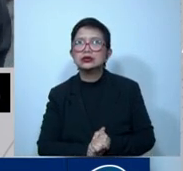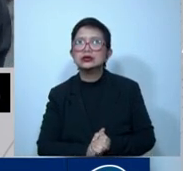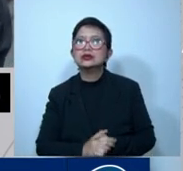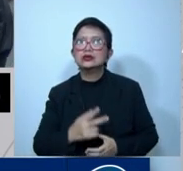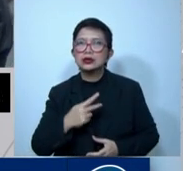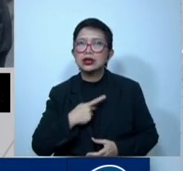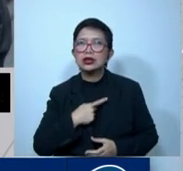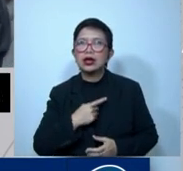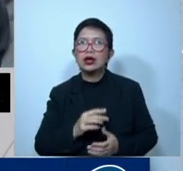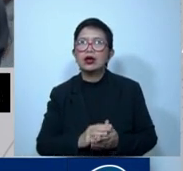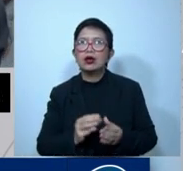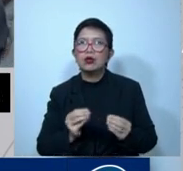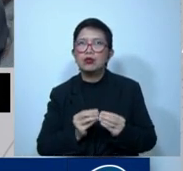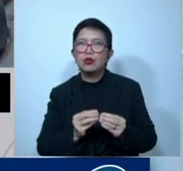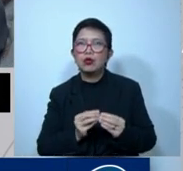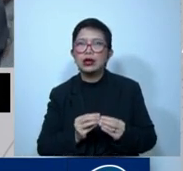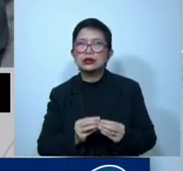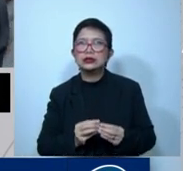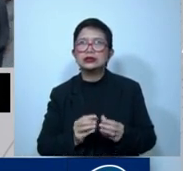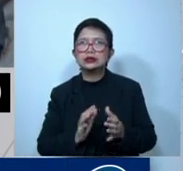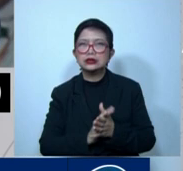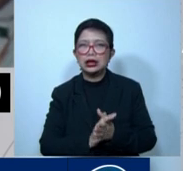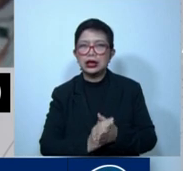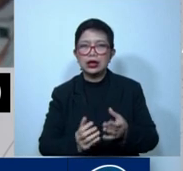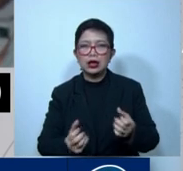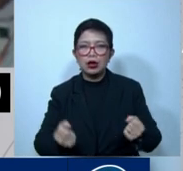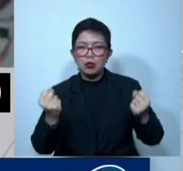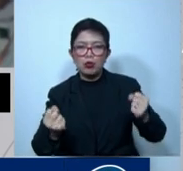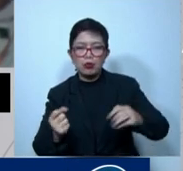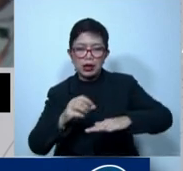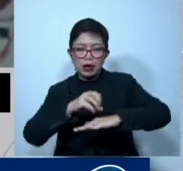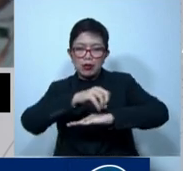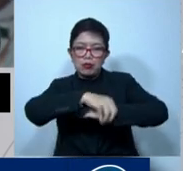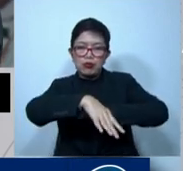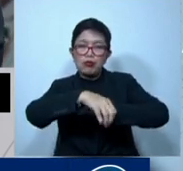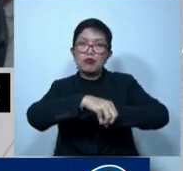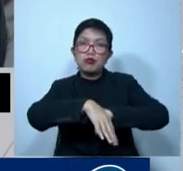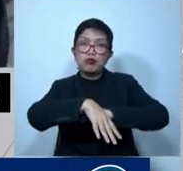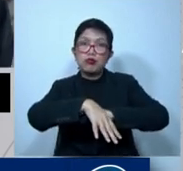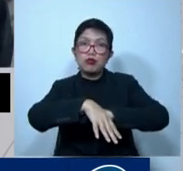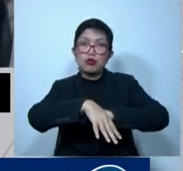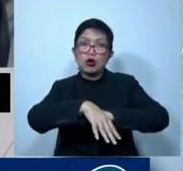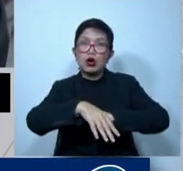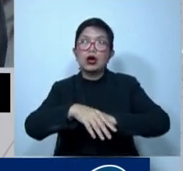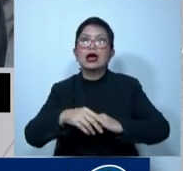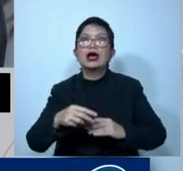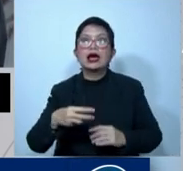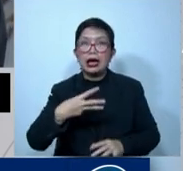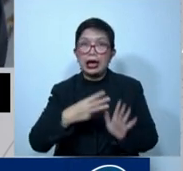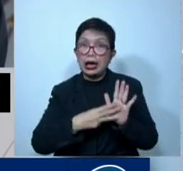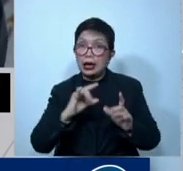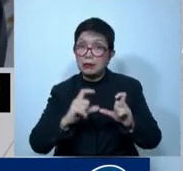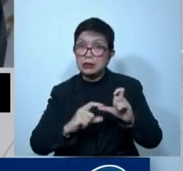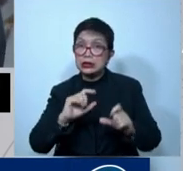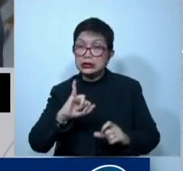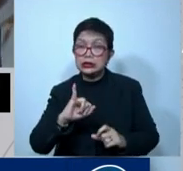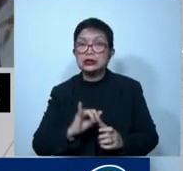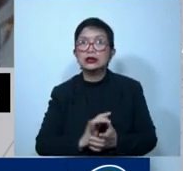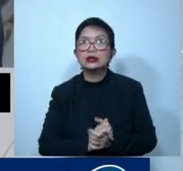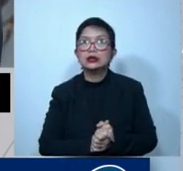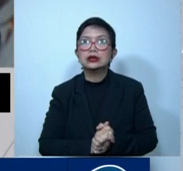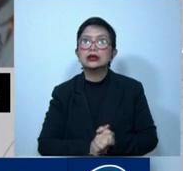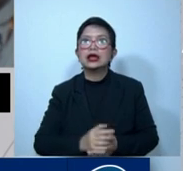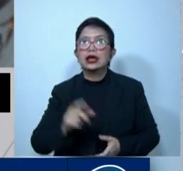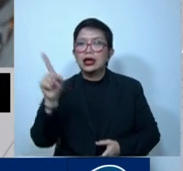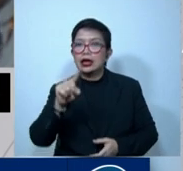pengendalian emisi dari kendaraan bermotor dan pengujian emisi sekarang wajib yang kedua elektrifikasi kendaraan